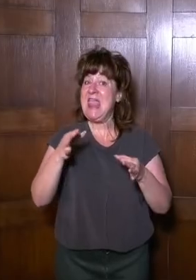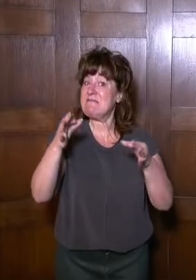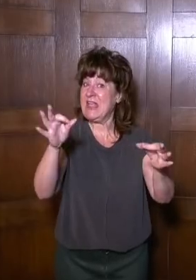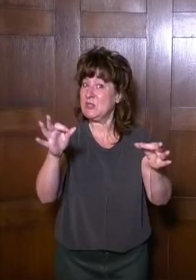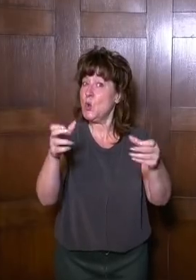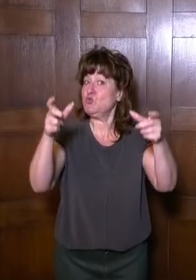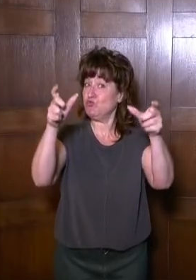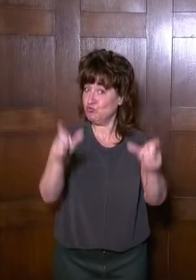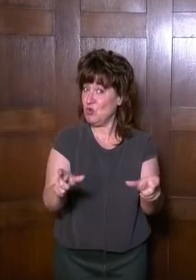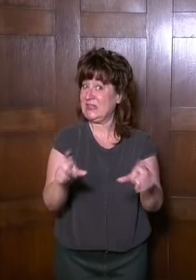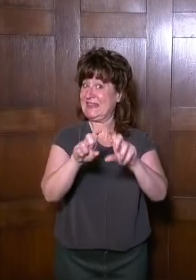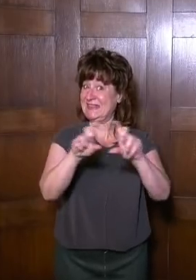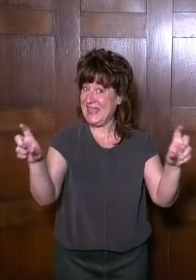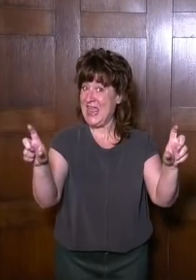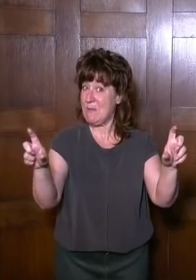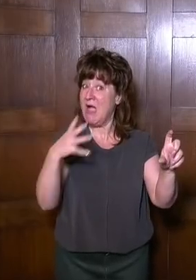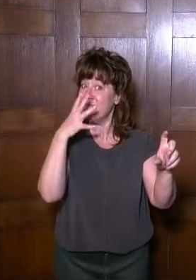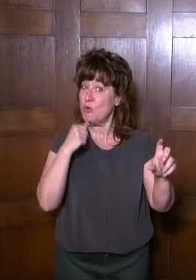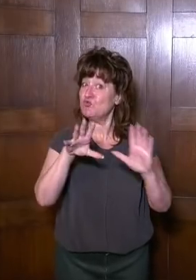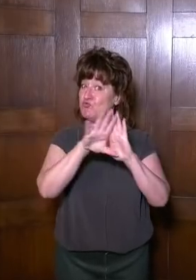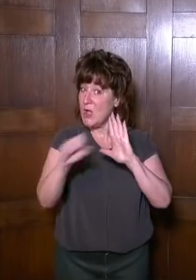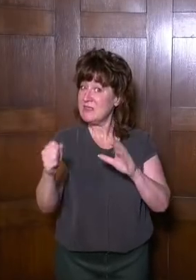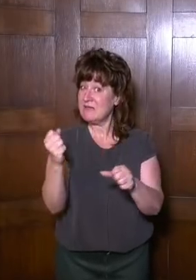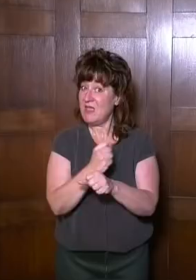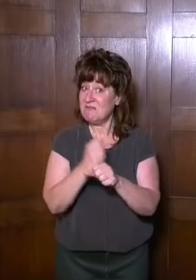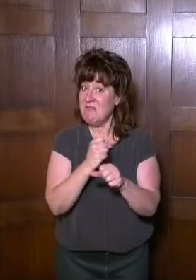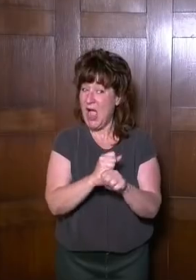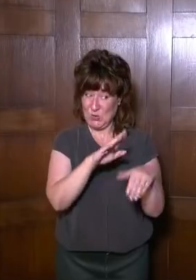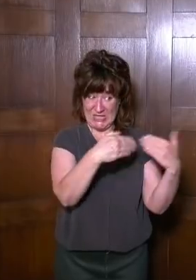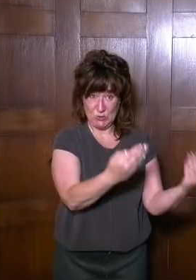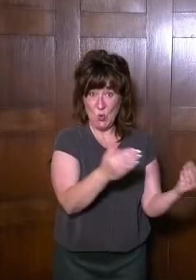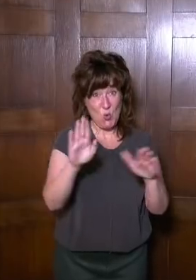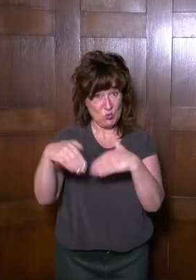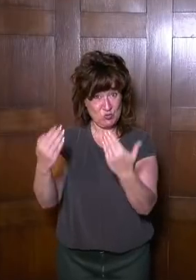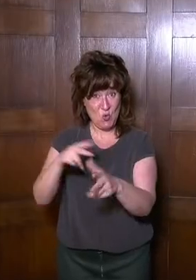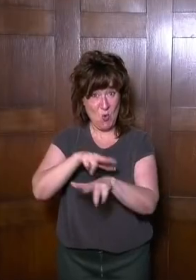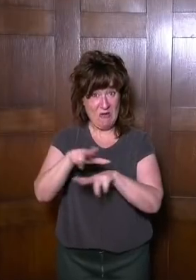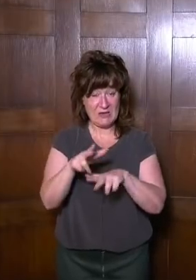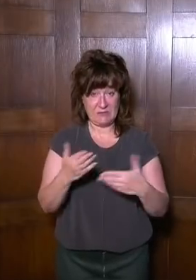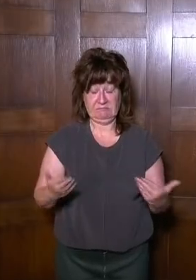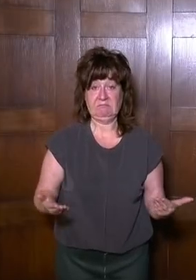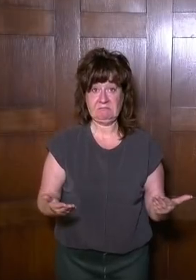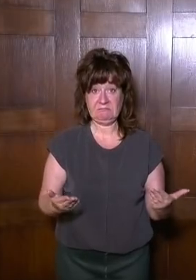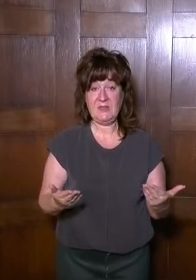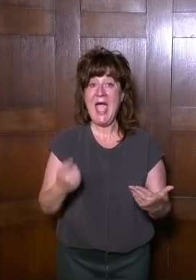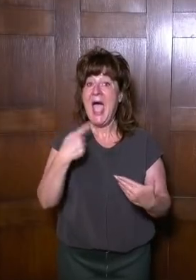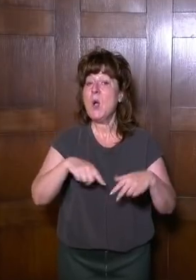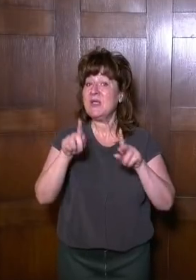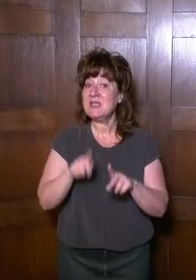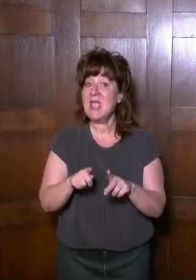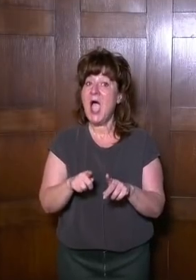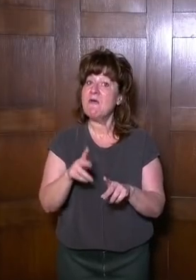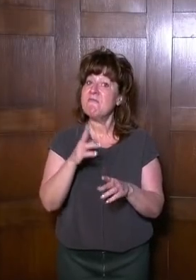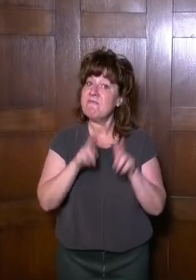schon konsequent durchziehen möchte. Hinzu kam, wie wir es auch hier schon gehört haben, es rächten sich Fehler